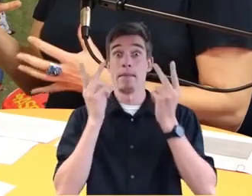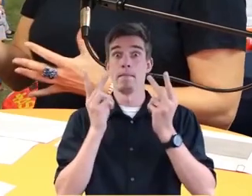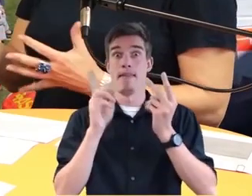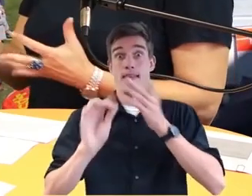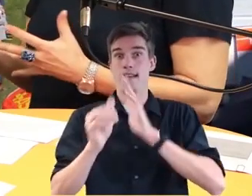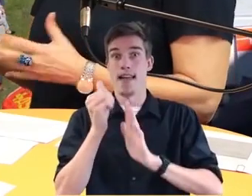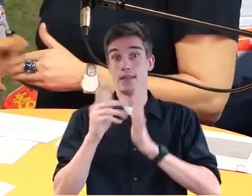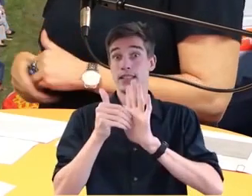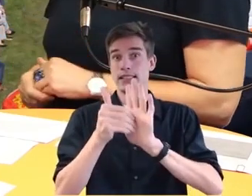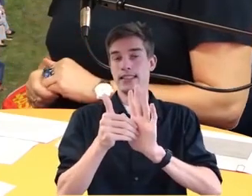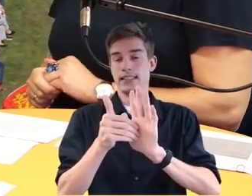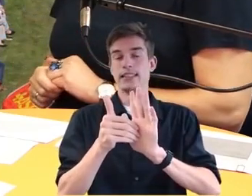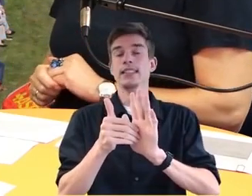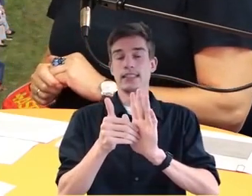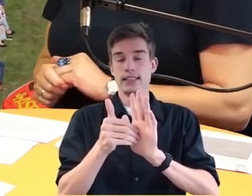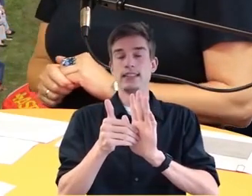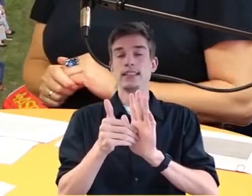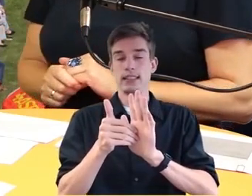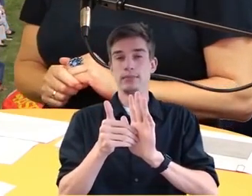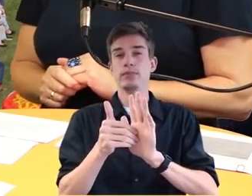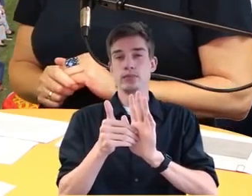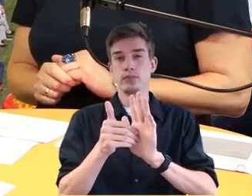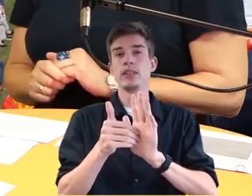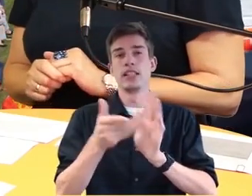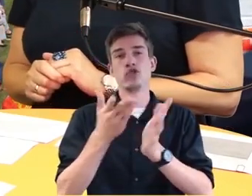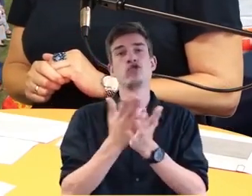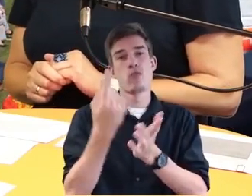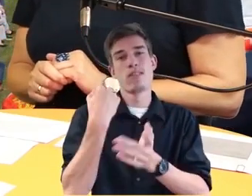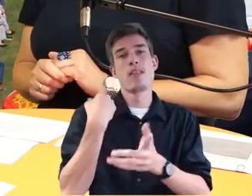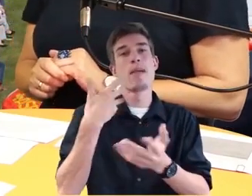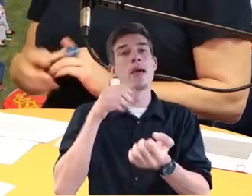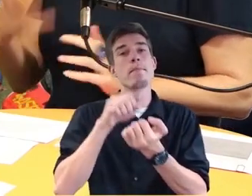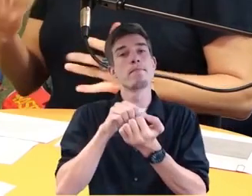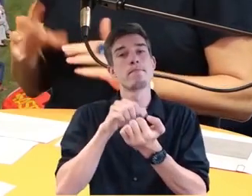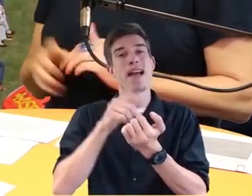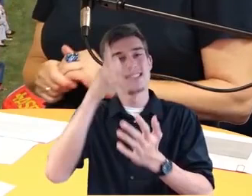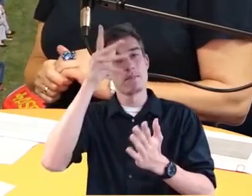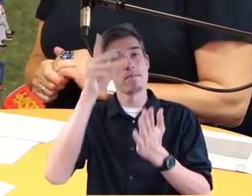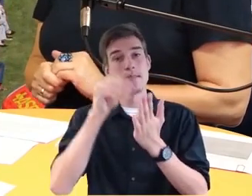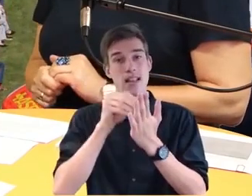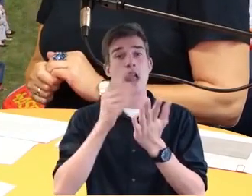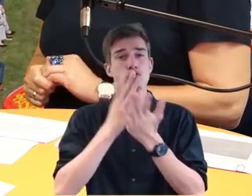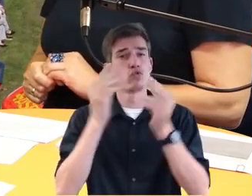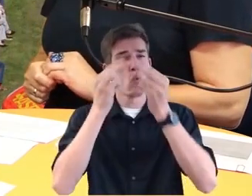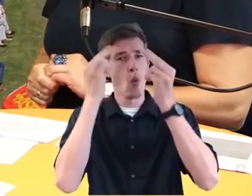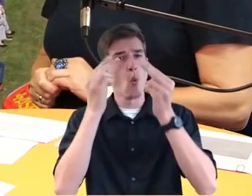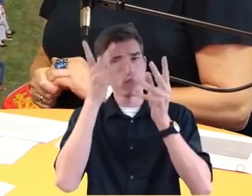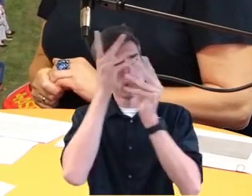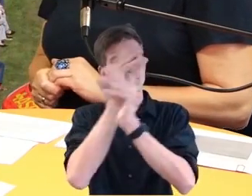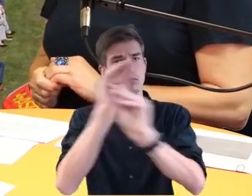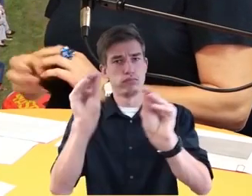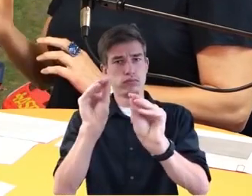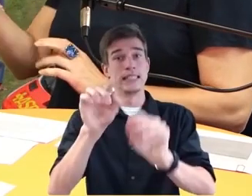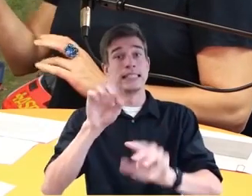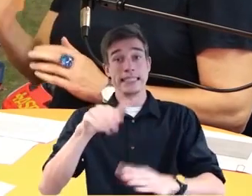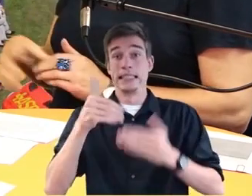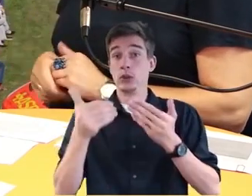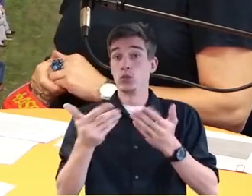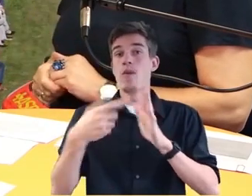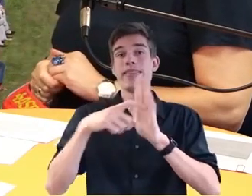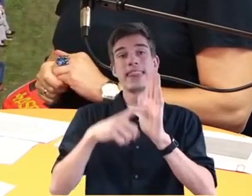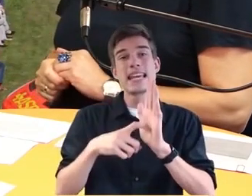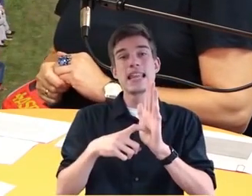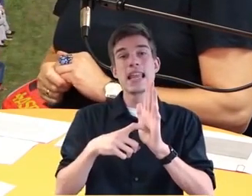wir schon auch in der Pressemitteilung wurde es angekündigt, auch auf unserer Webseite, dass man nämlich so einen